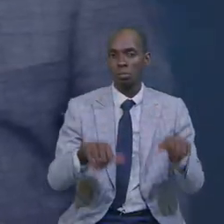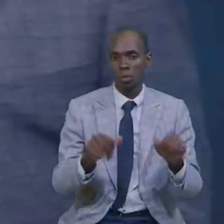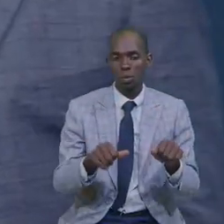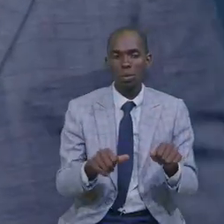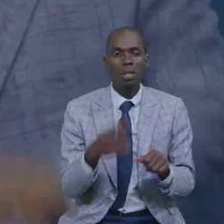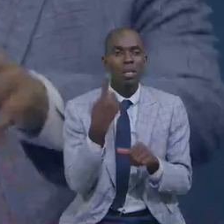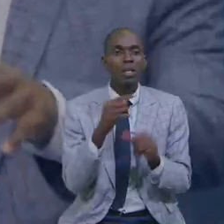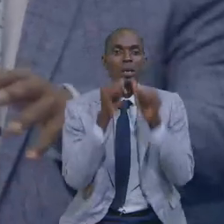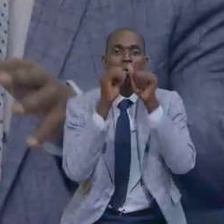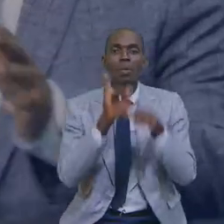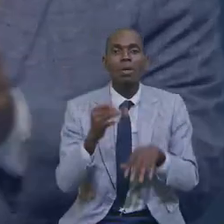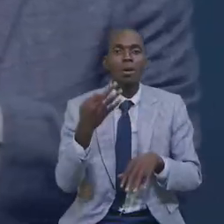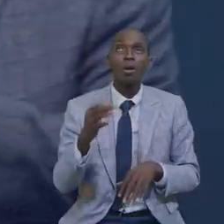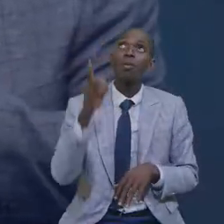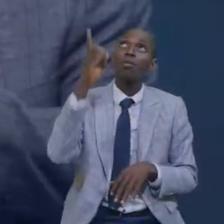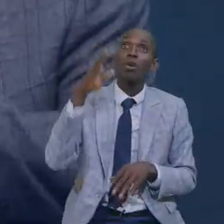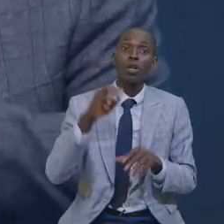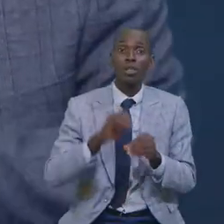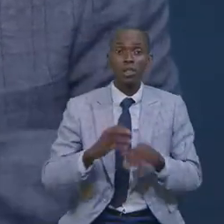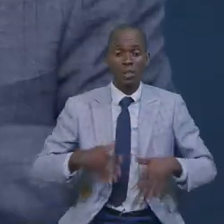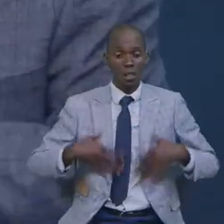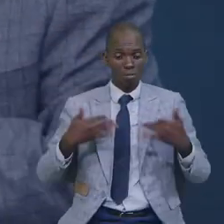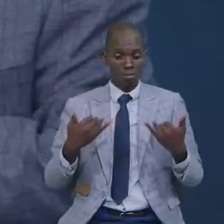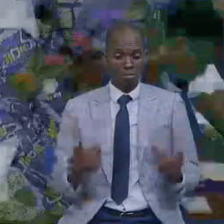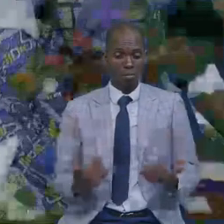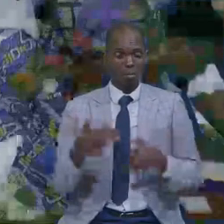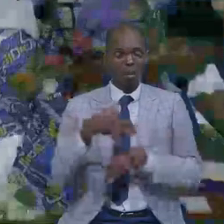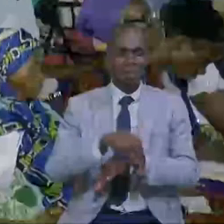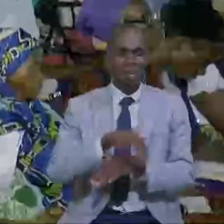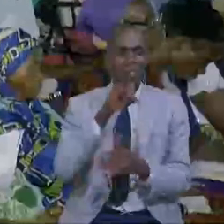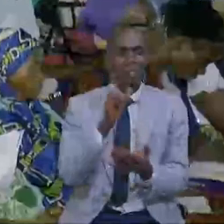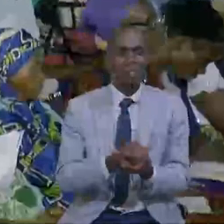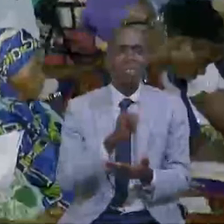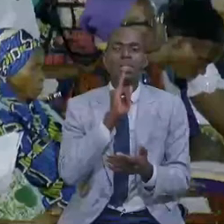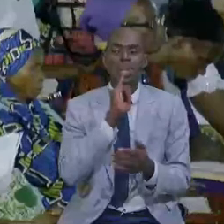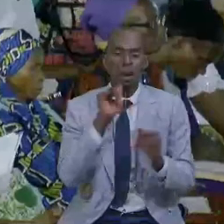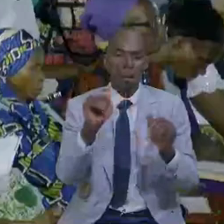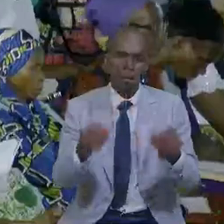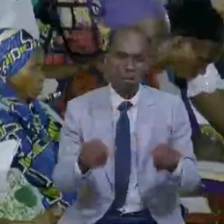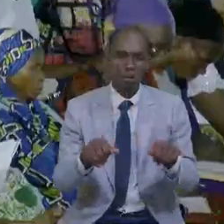la Bénichon de Dieu dans ta vie ce soir c'est possible